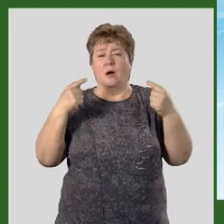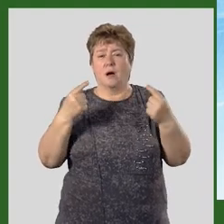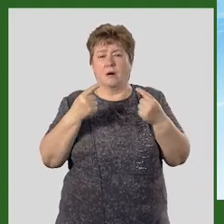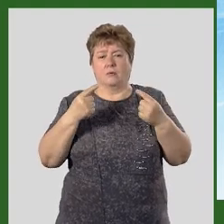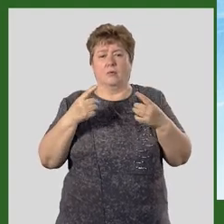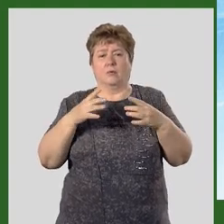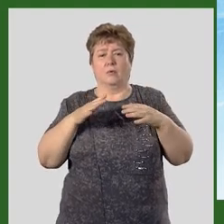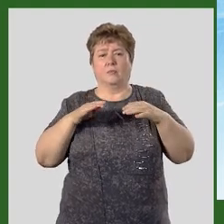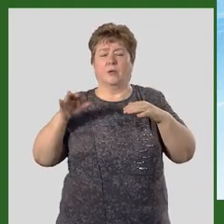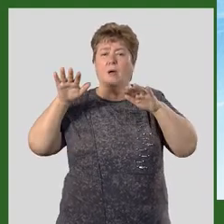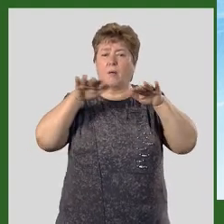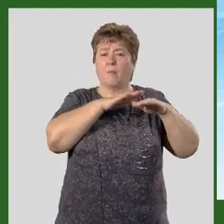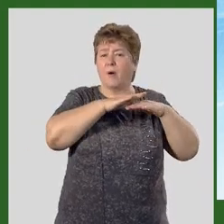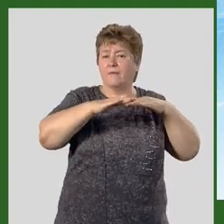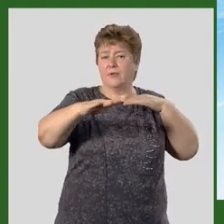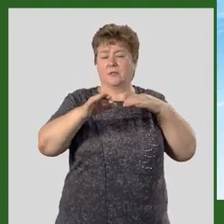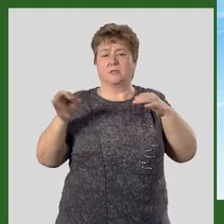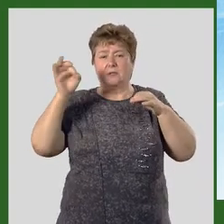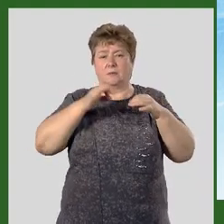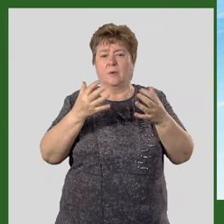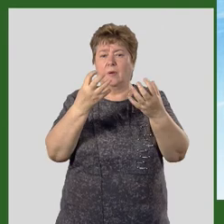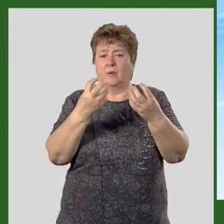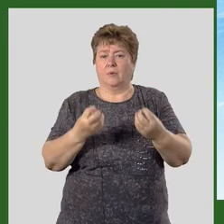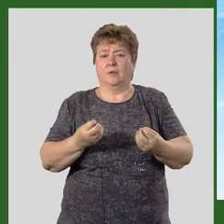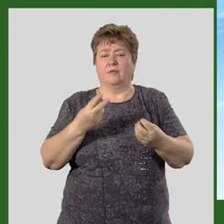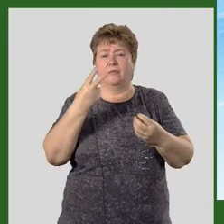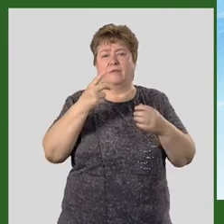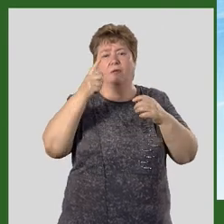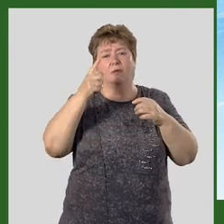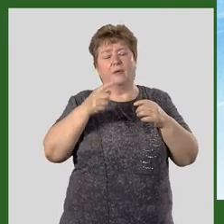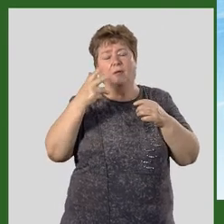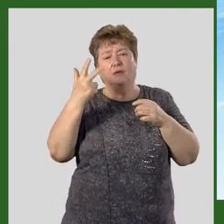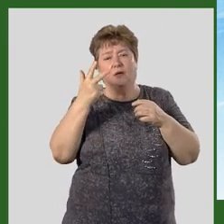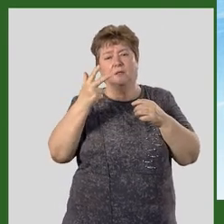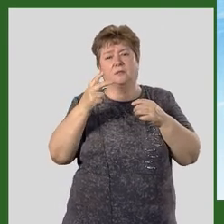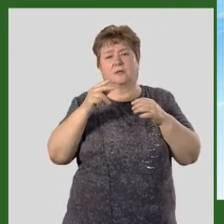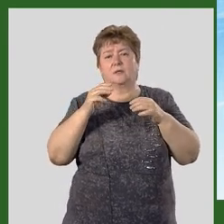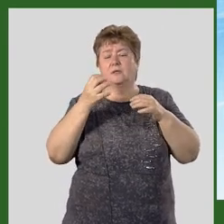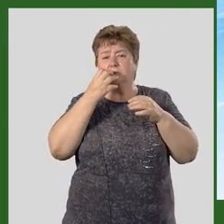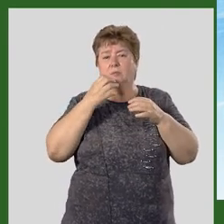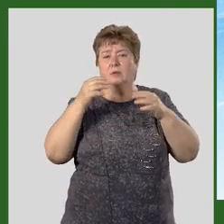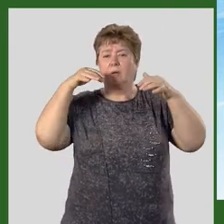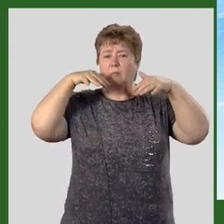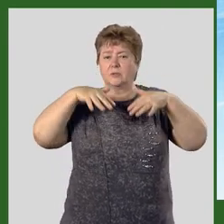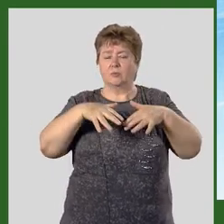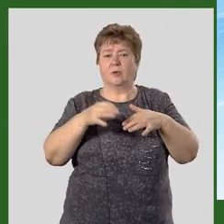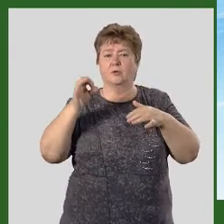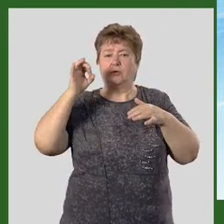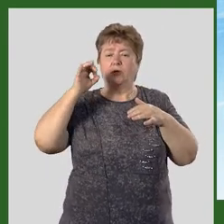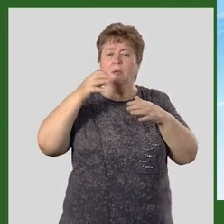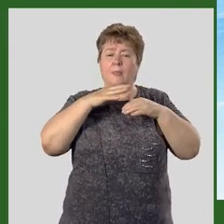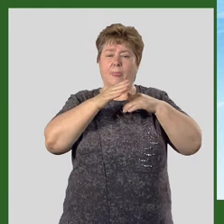Огромная поверхность океана поглощает 2/3 тепла, поступающего на Землю от